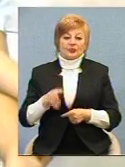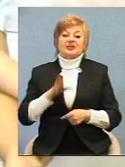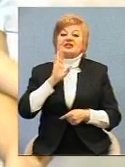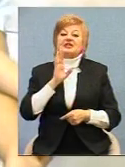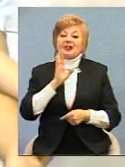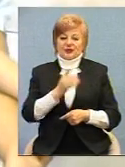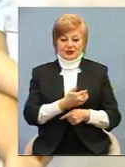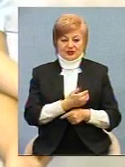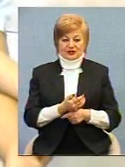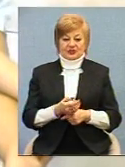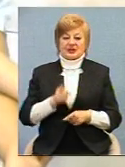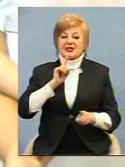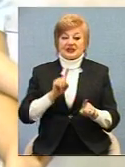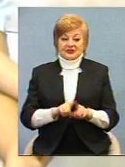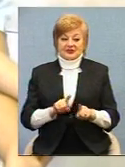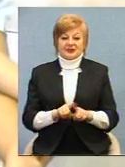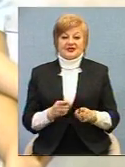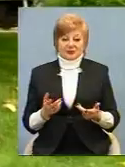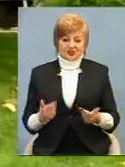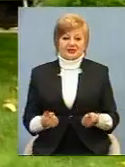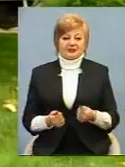Ти хочеш сестричку? Так. Да.